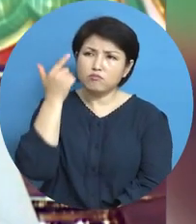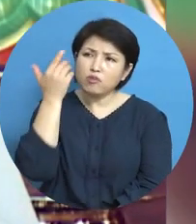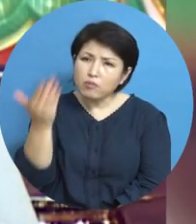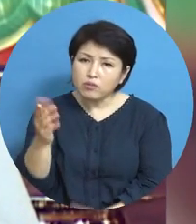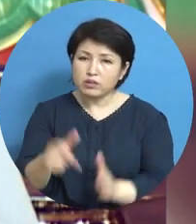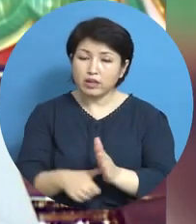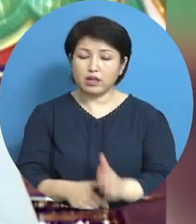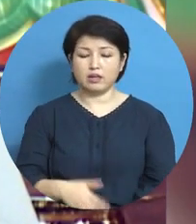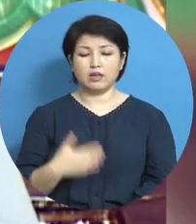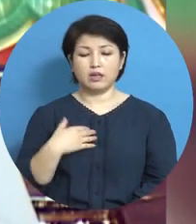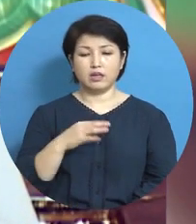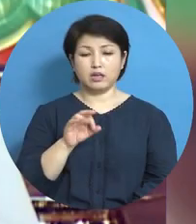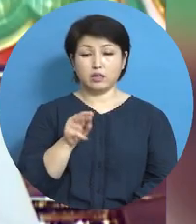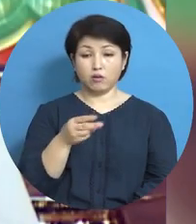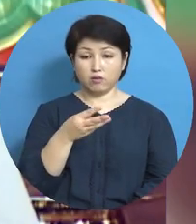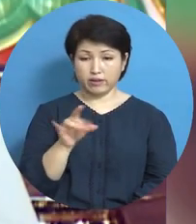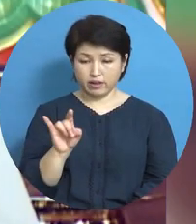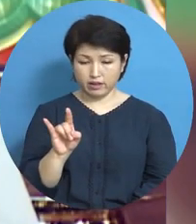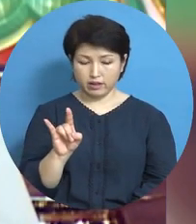가르친다.